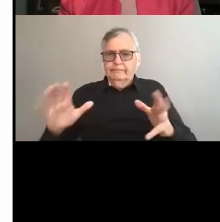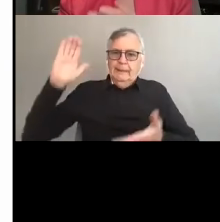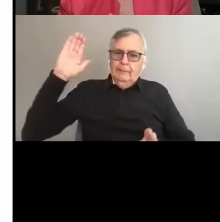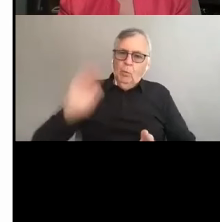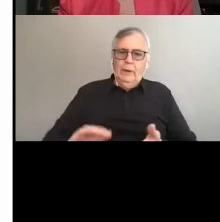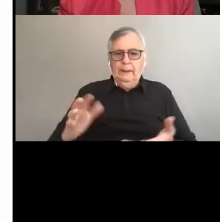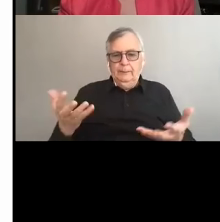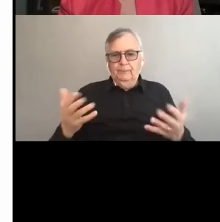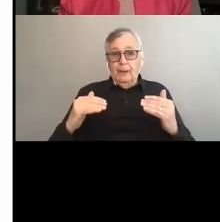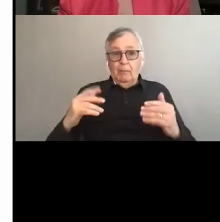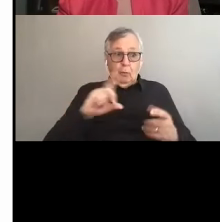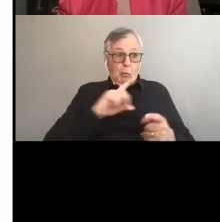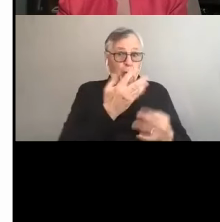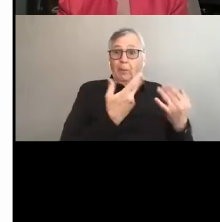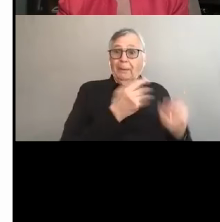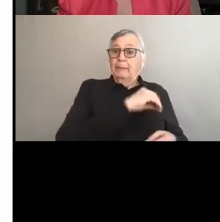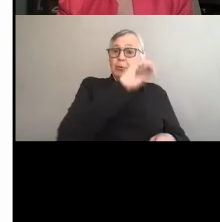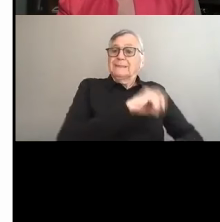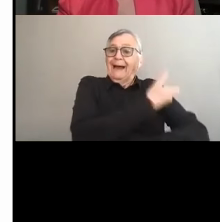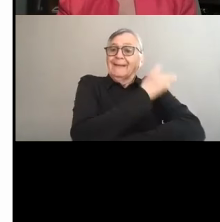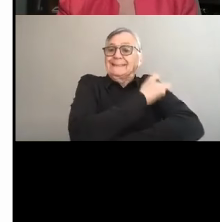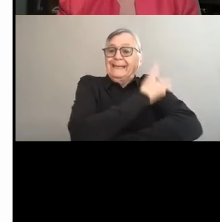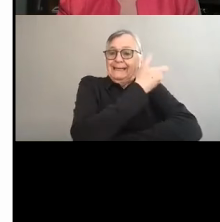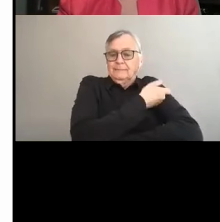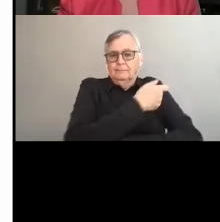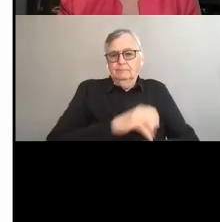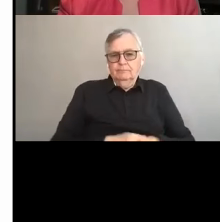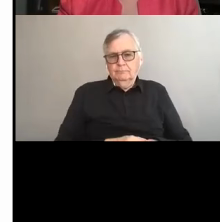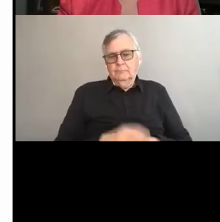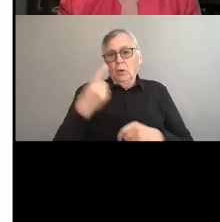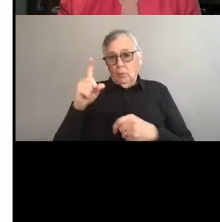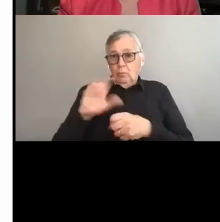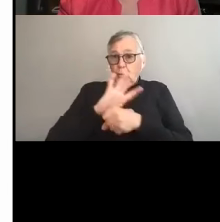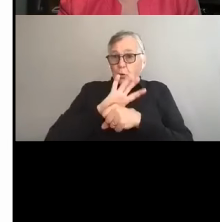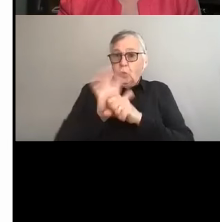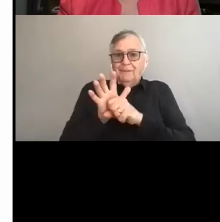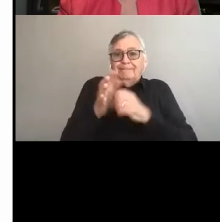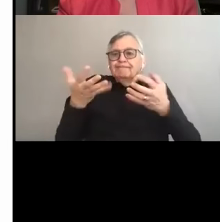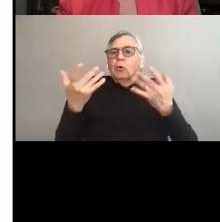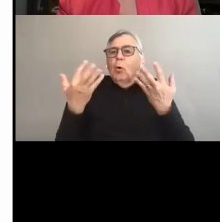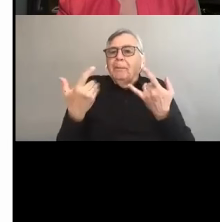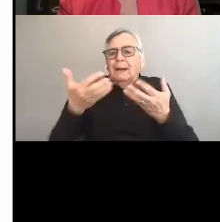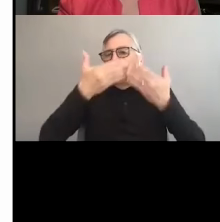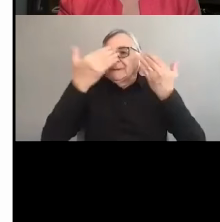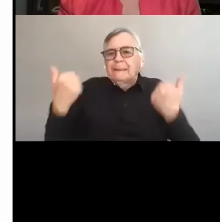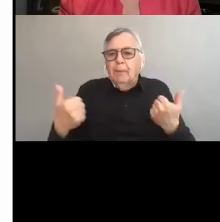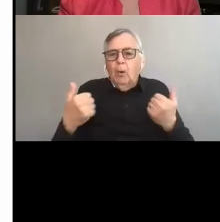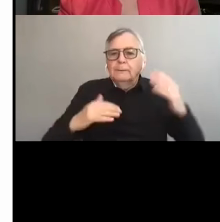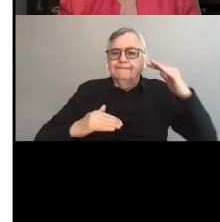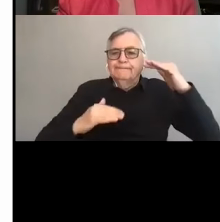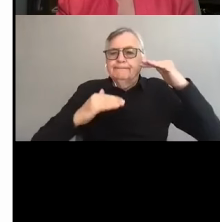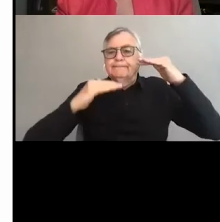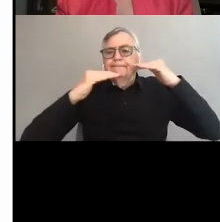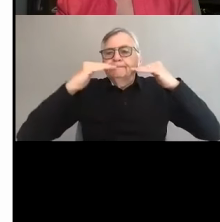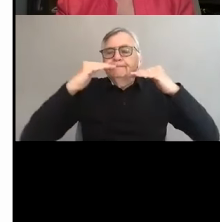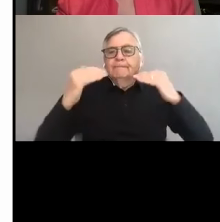transmission et le seuil, le pourcentage nécessaire de la population. Pour la COVID-19, on ne le sait pas exactement quel est le seuil nécessaire